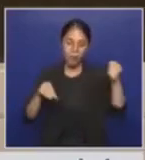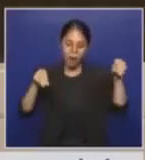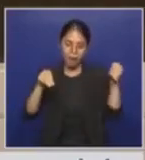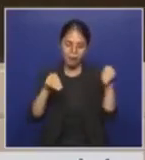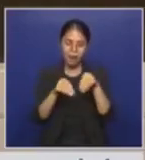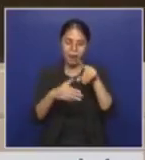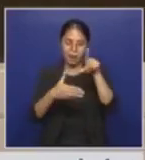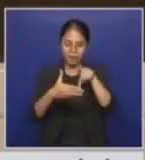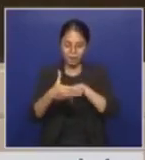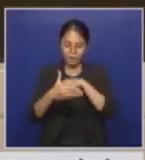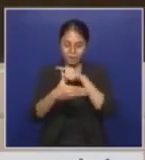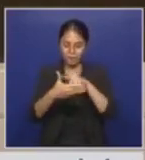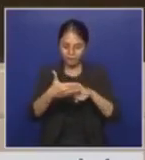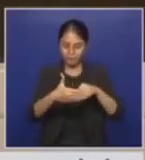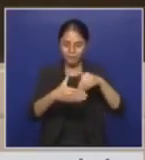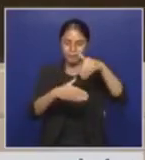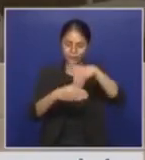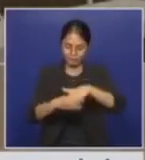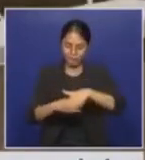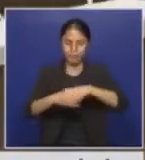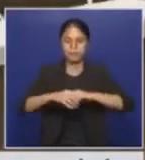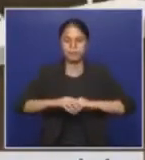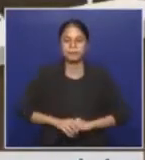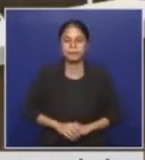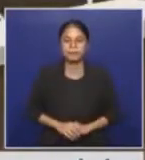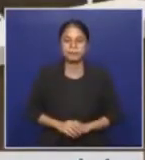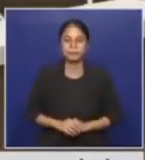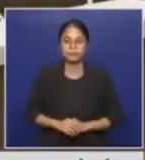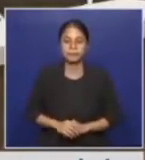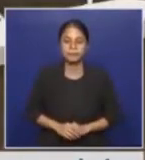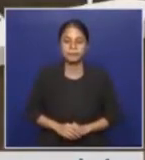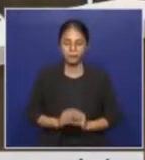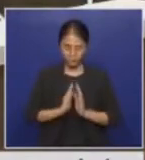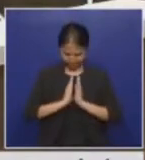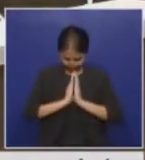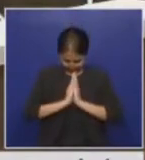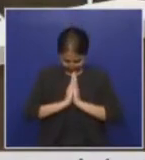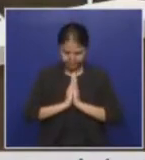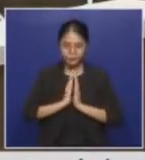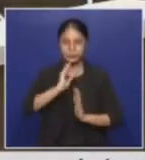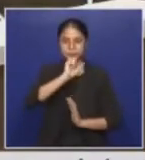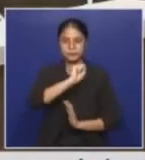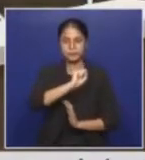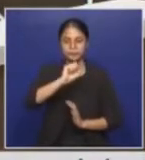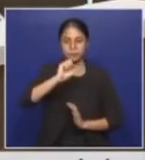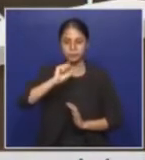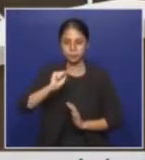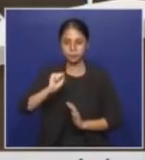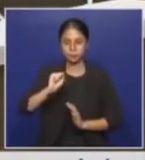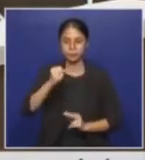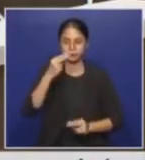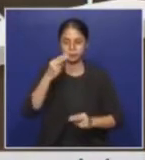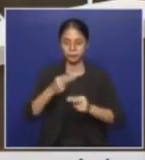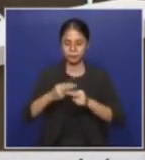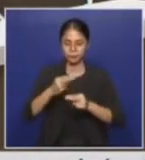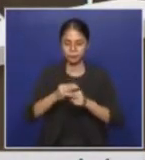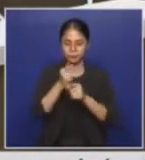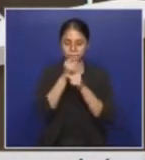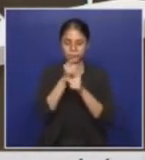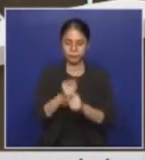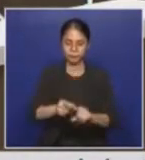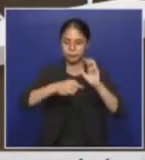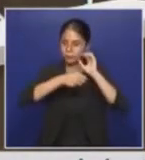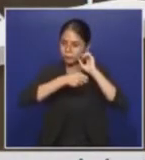กราบเรียนท่านประธานที่เคารพกับผมนายพิสิทธิ์ลีอาธรรมสมาชิกสภาผู้แทนราษฎรแบบบัญชีรายชื่อพรรคประชาธิปั